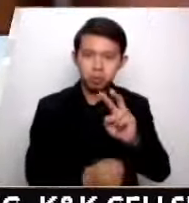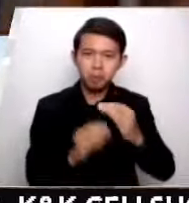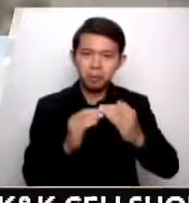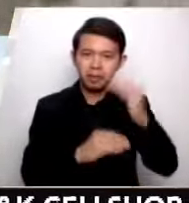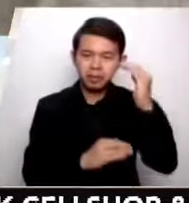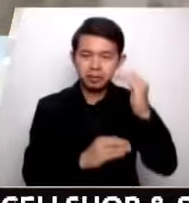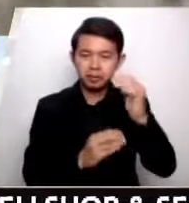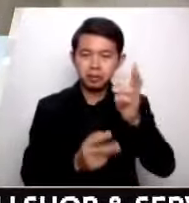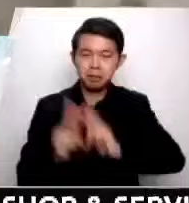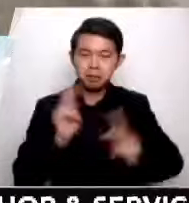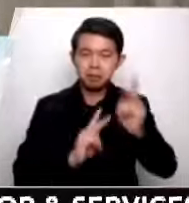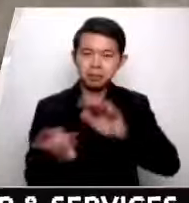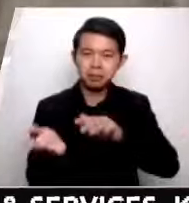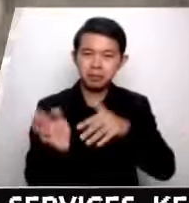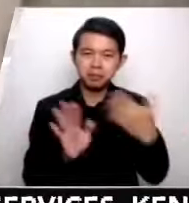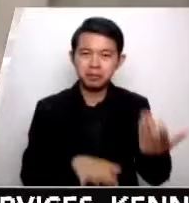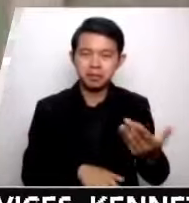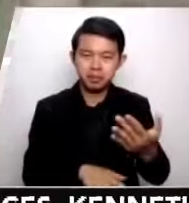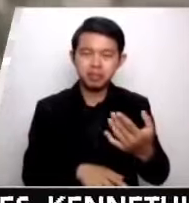sa loob ng 3 dekada.